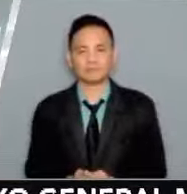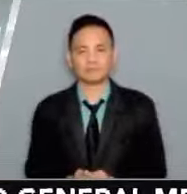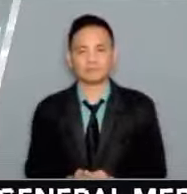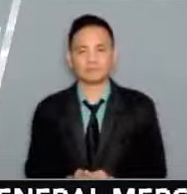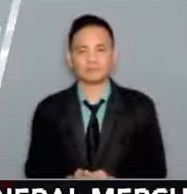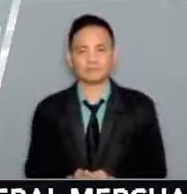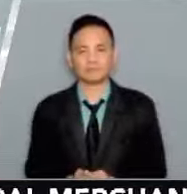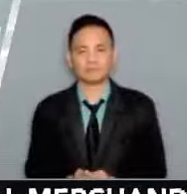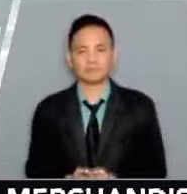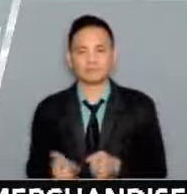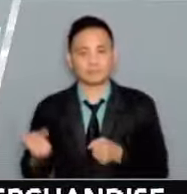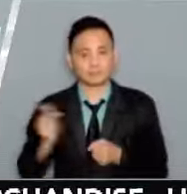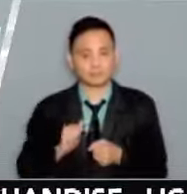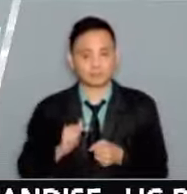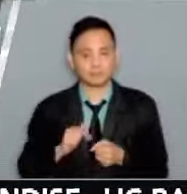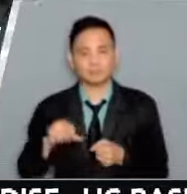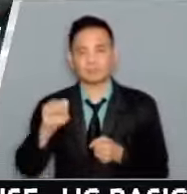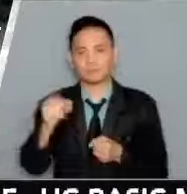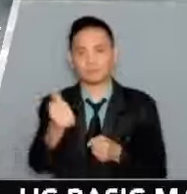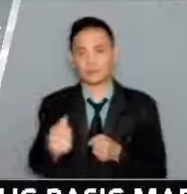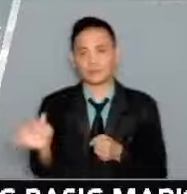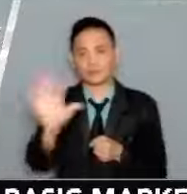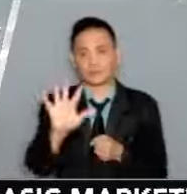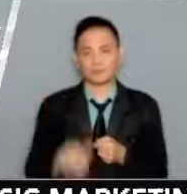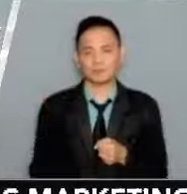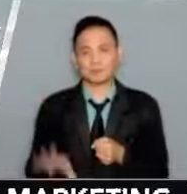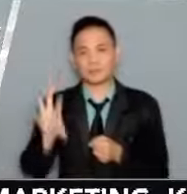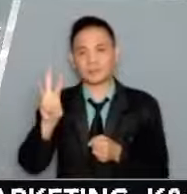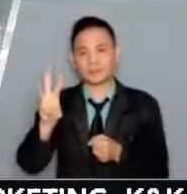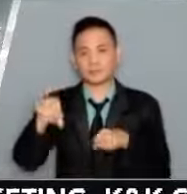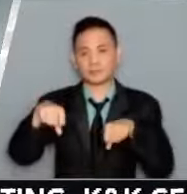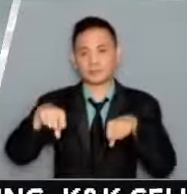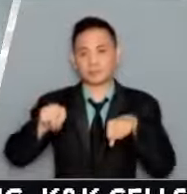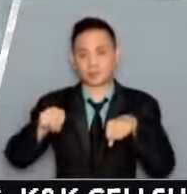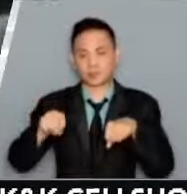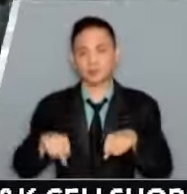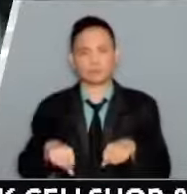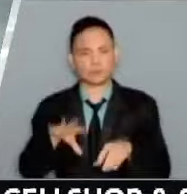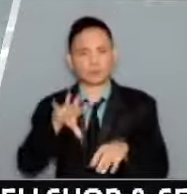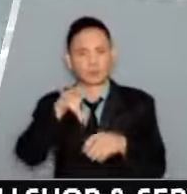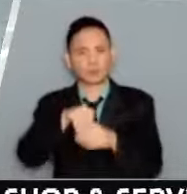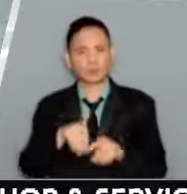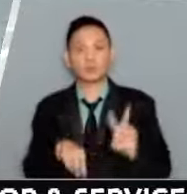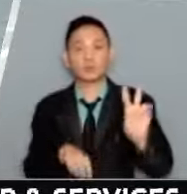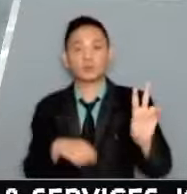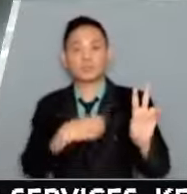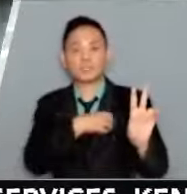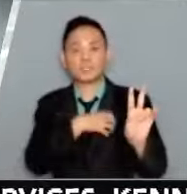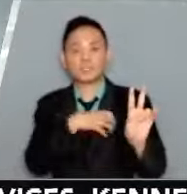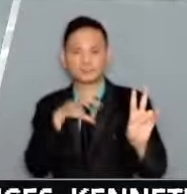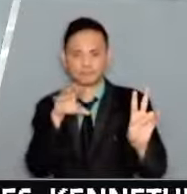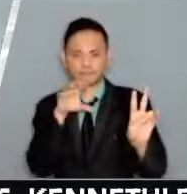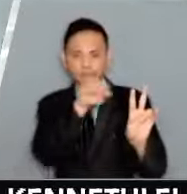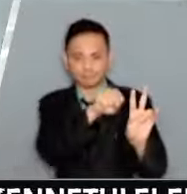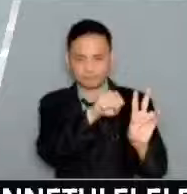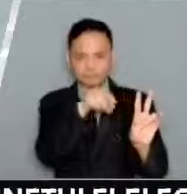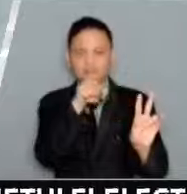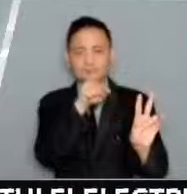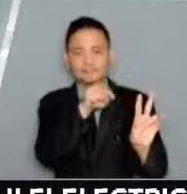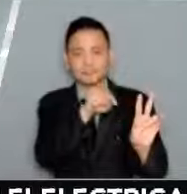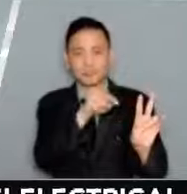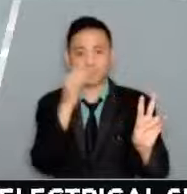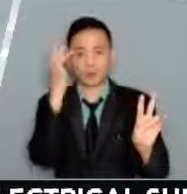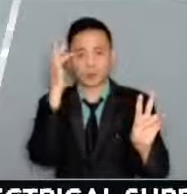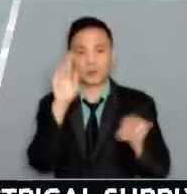Gang, good morning. Anim na motorcycle rider kabilang na ang dalawang pulis yung natikitan sa operasyon ng SAIC matapos silang dumaan sa EDSA